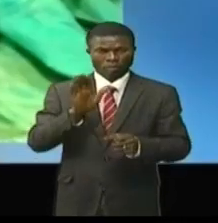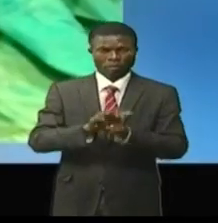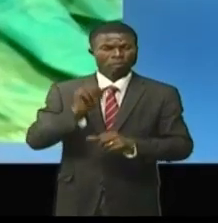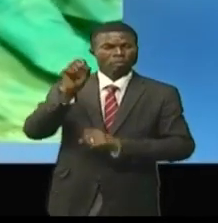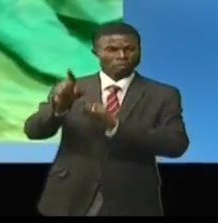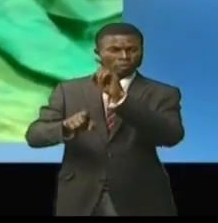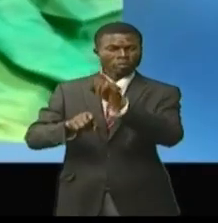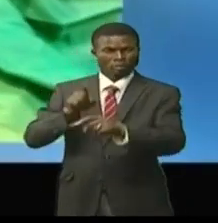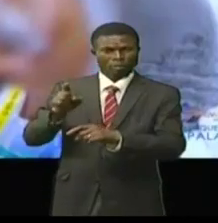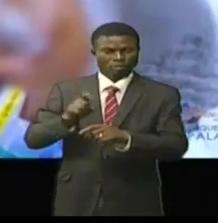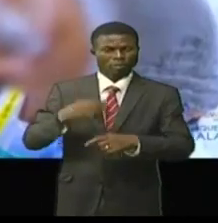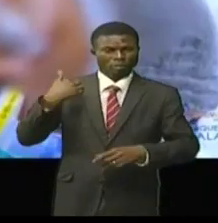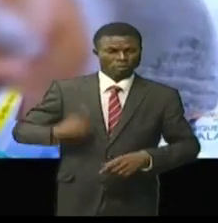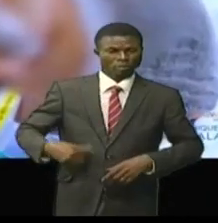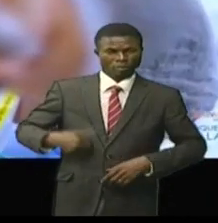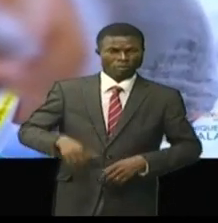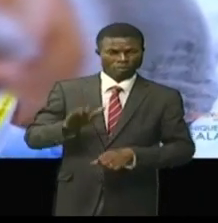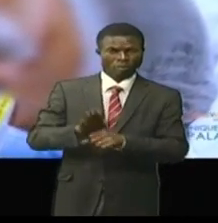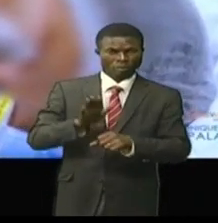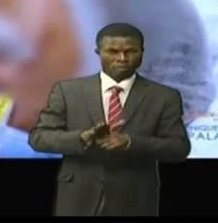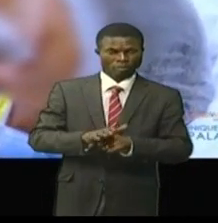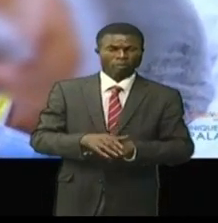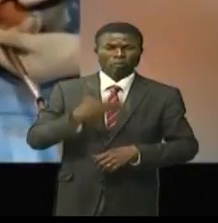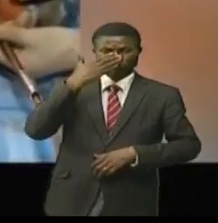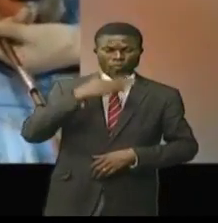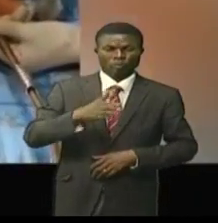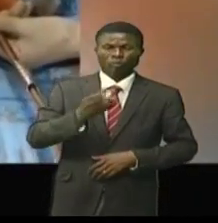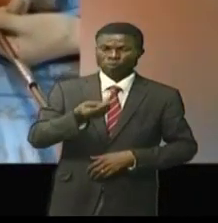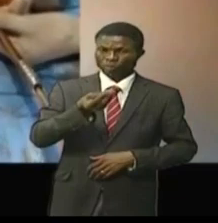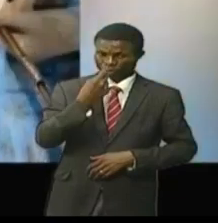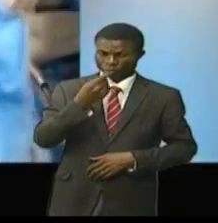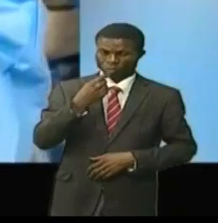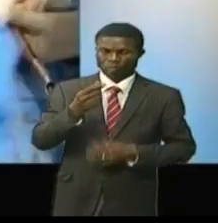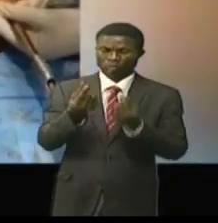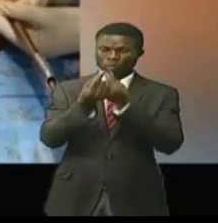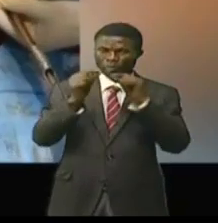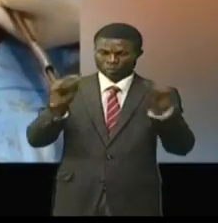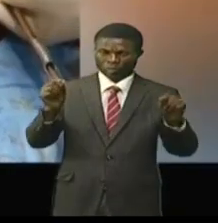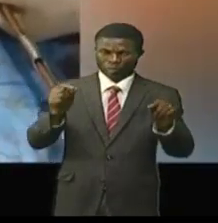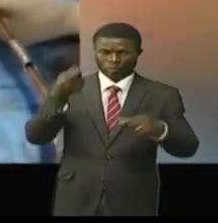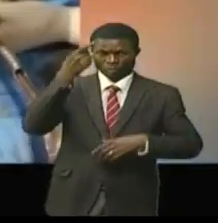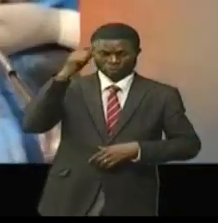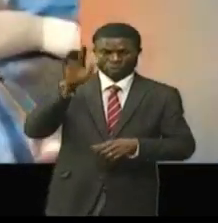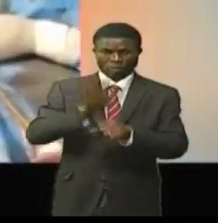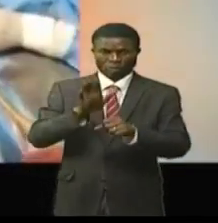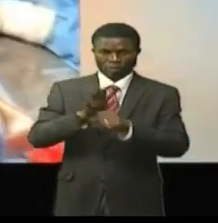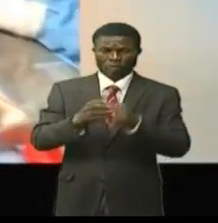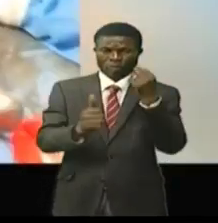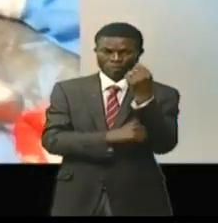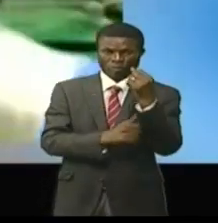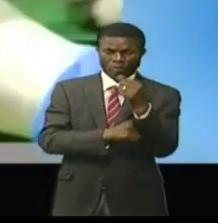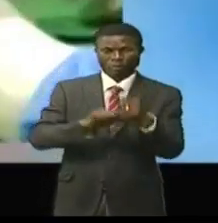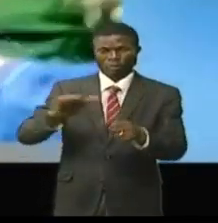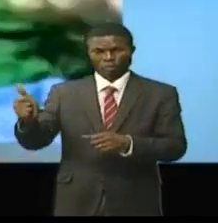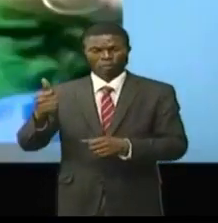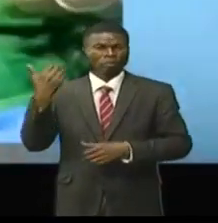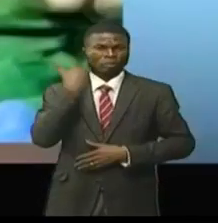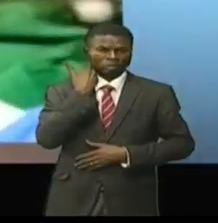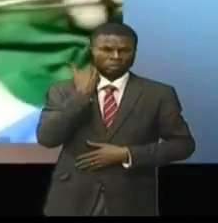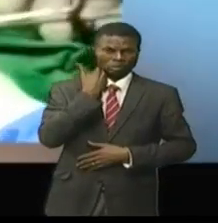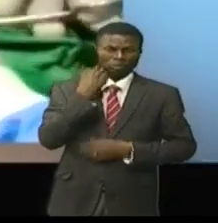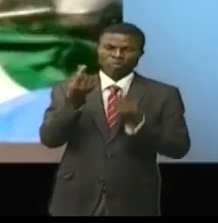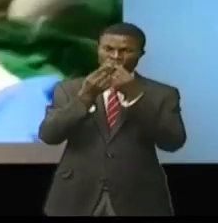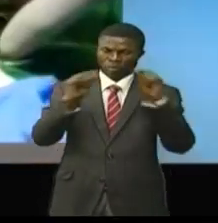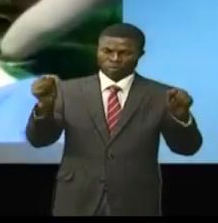d'interventions chirurgicales et autres soins de santé gratuits pour plusieurs autres pathologies